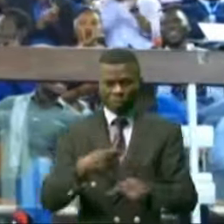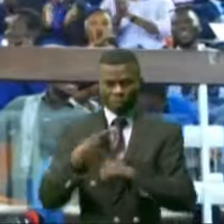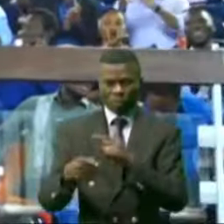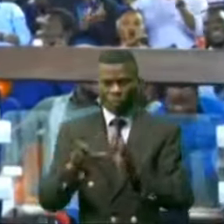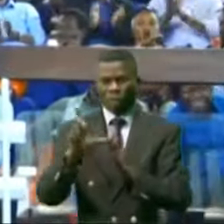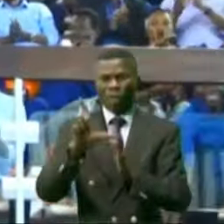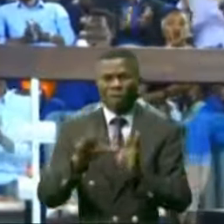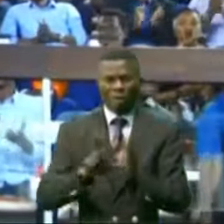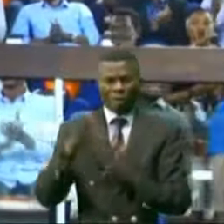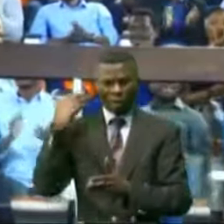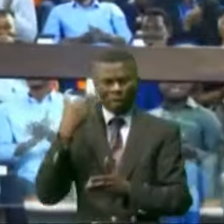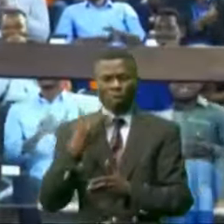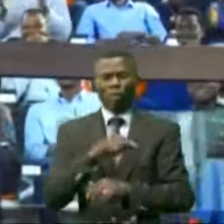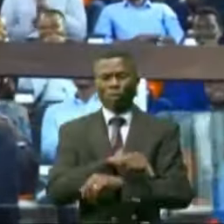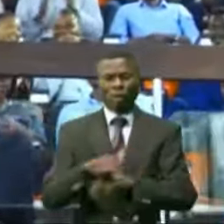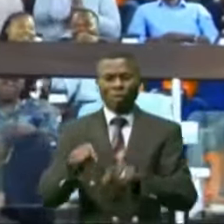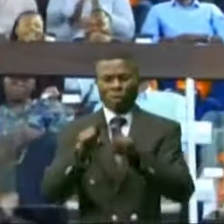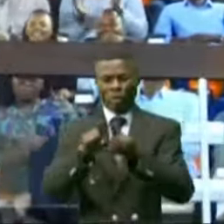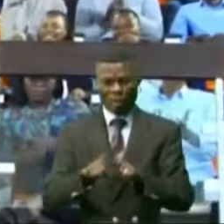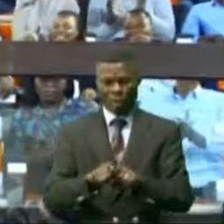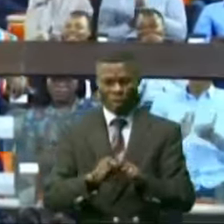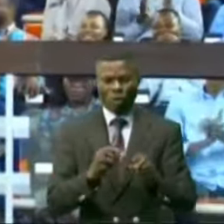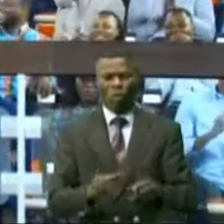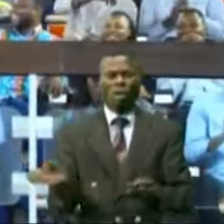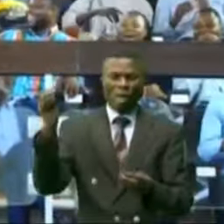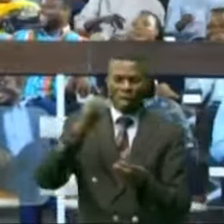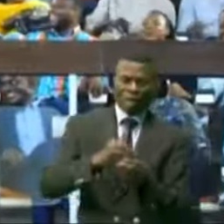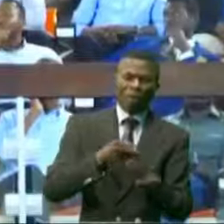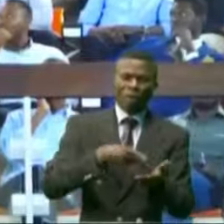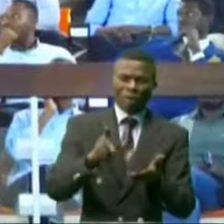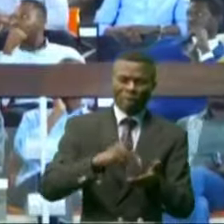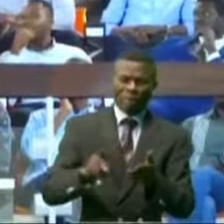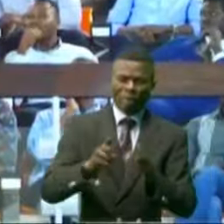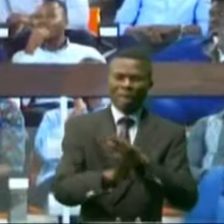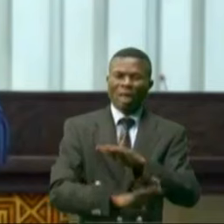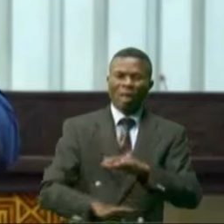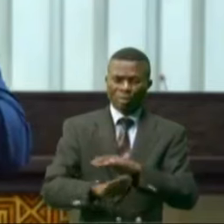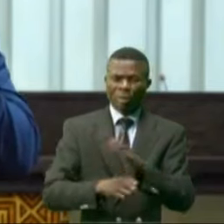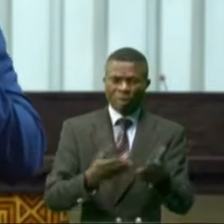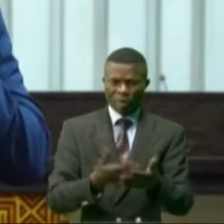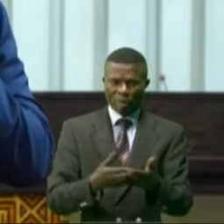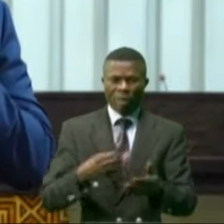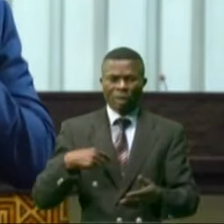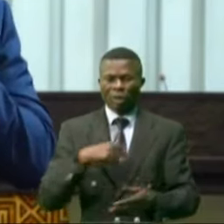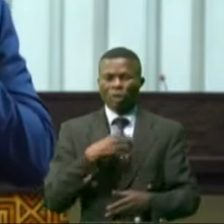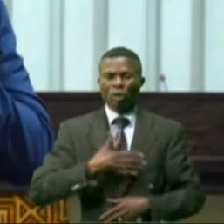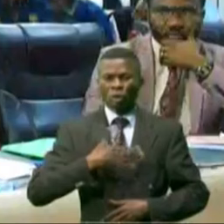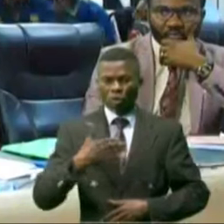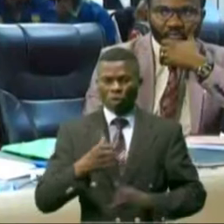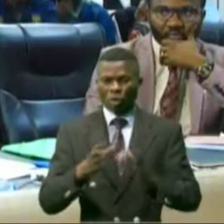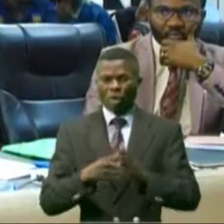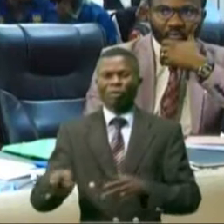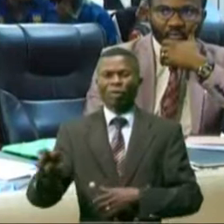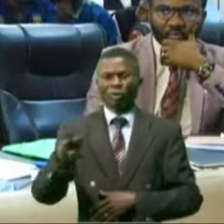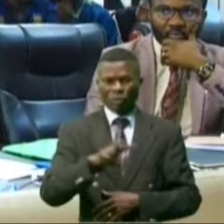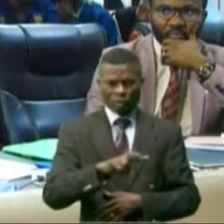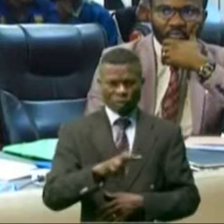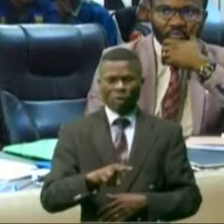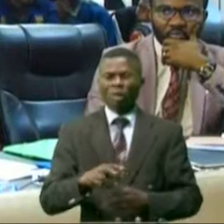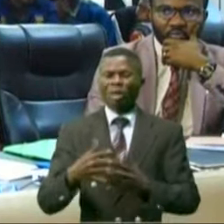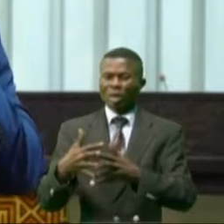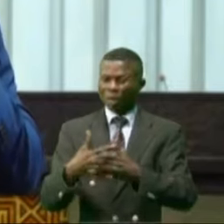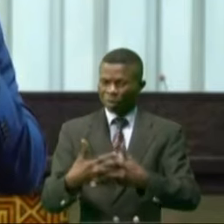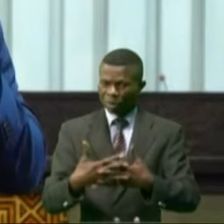régularisations administratives ainsi qu'à leur mécanisation au salaire de base. Nous allons essayer ensemble, main dans la main,